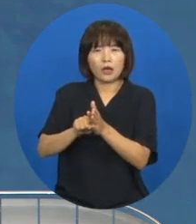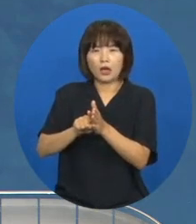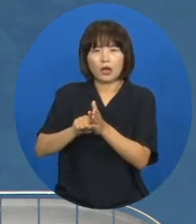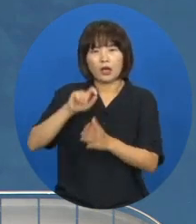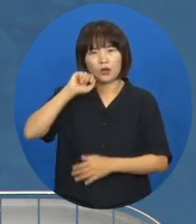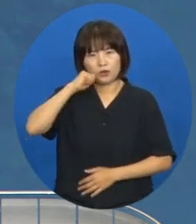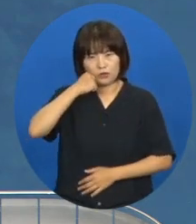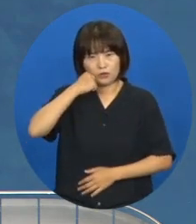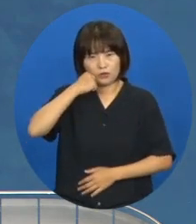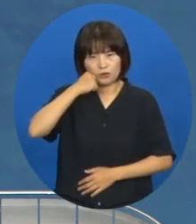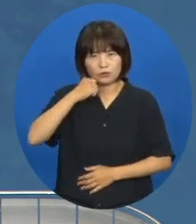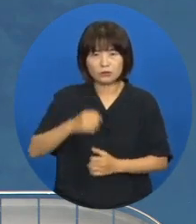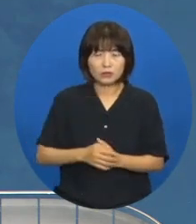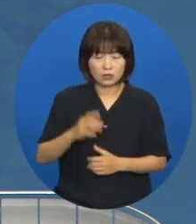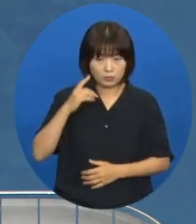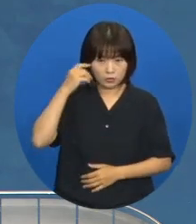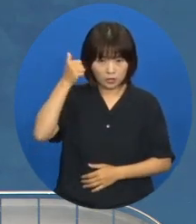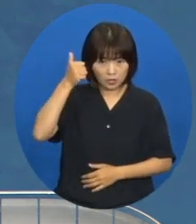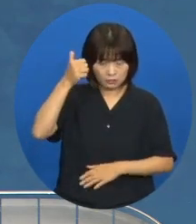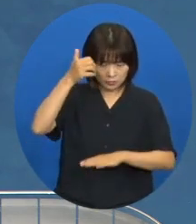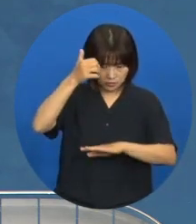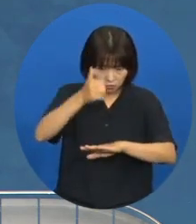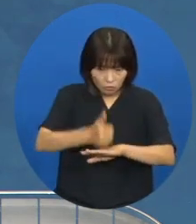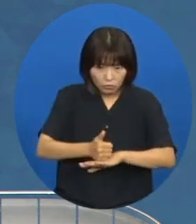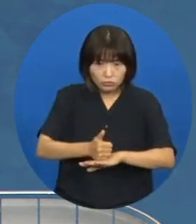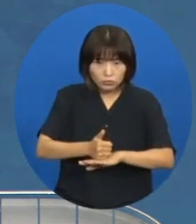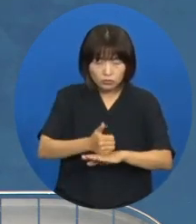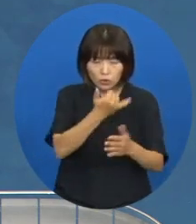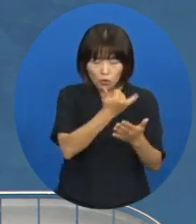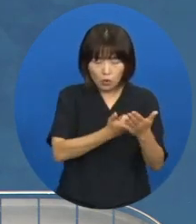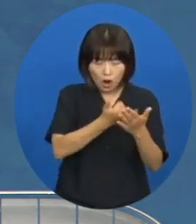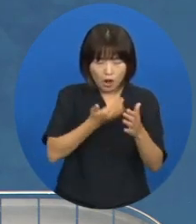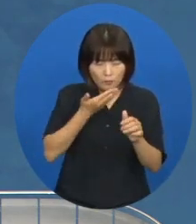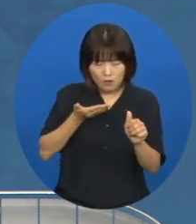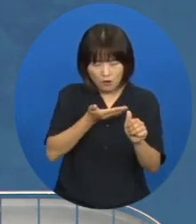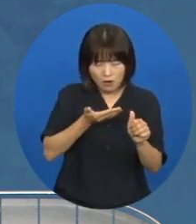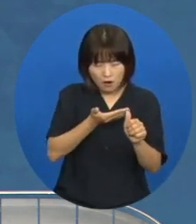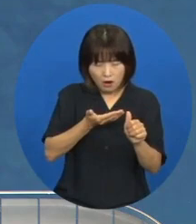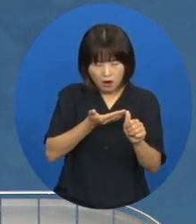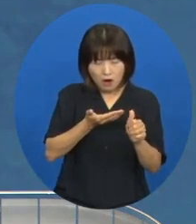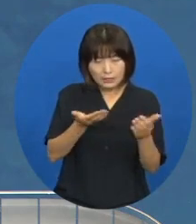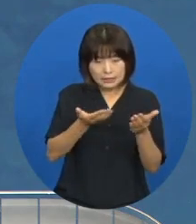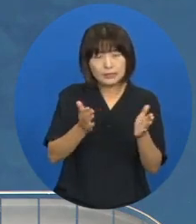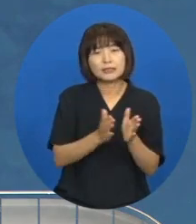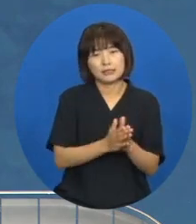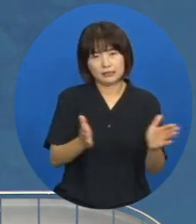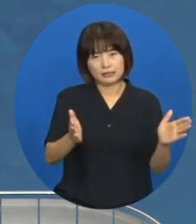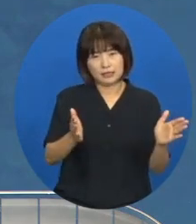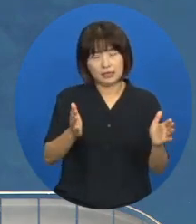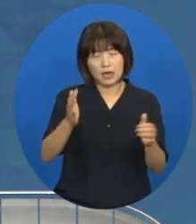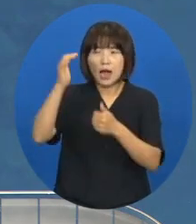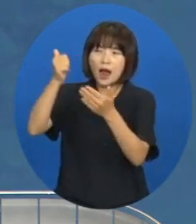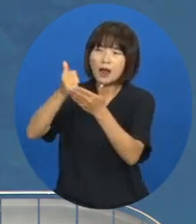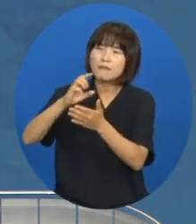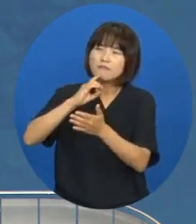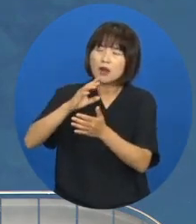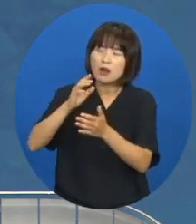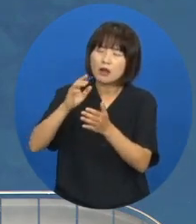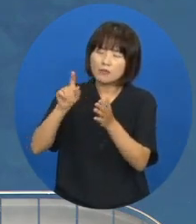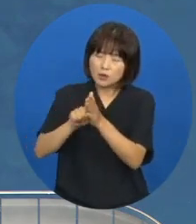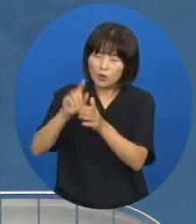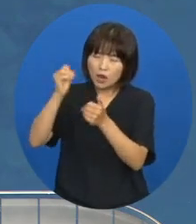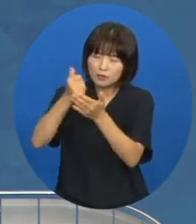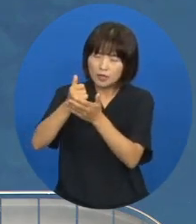조지 밀러 목사님이 결국은 고아 먹여 살리는 일을 시작합니다. 하나님만 믿고 하나님께만